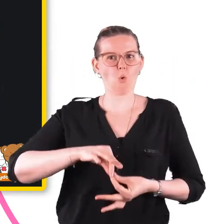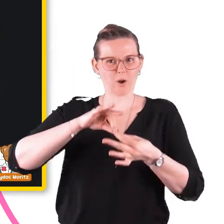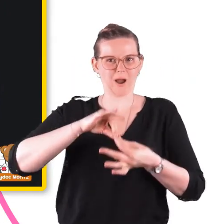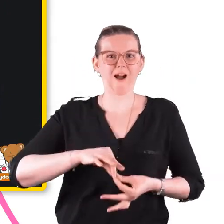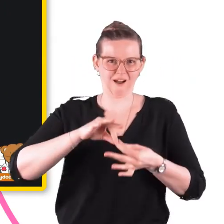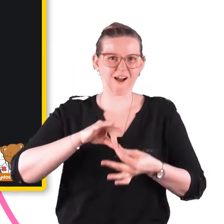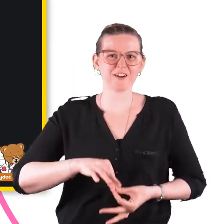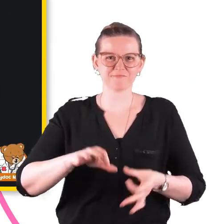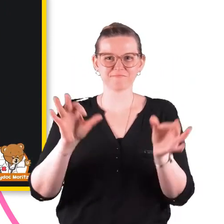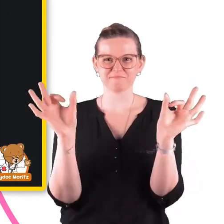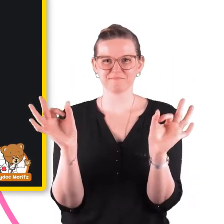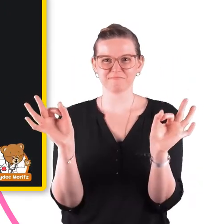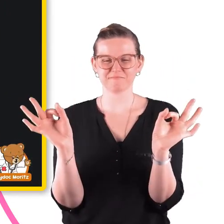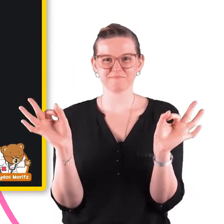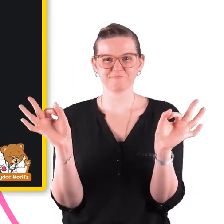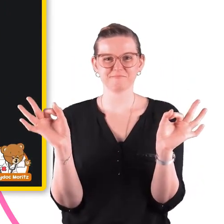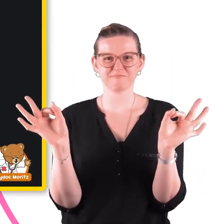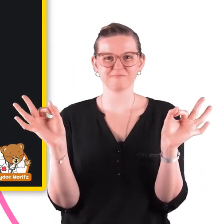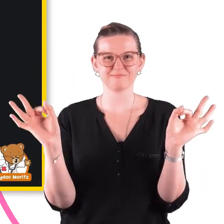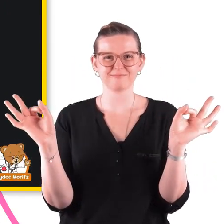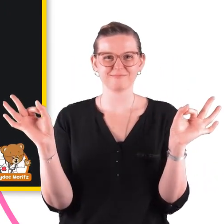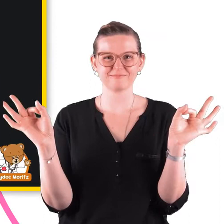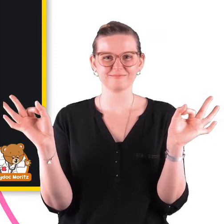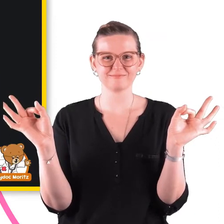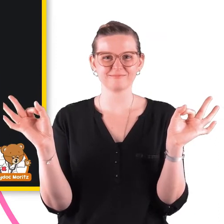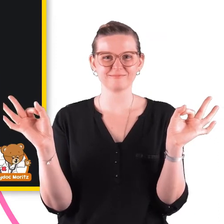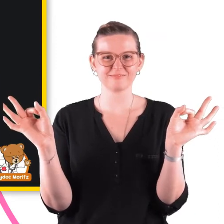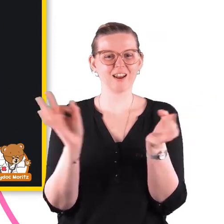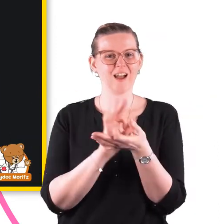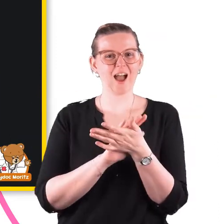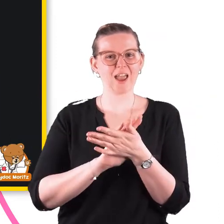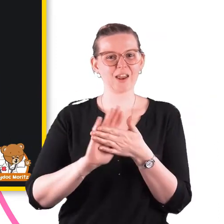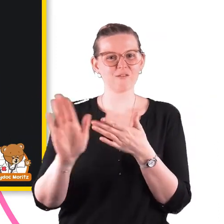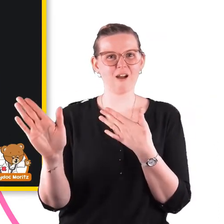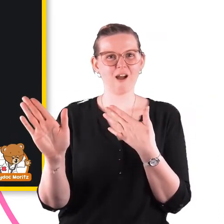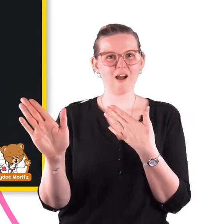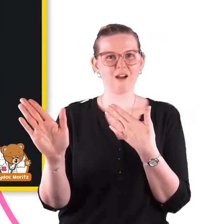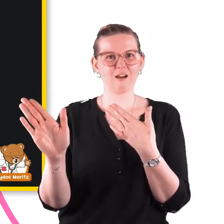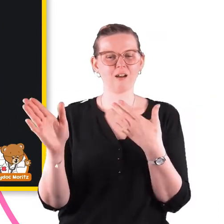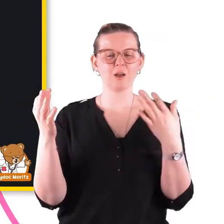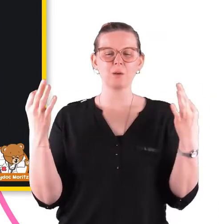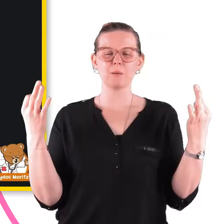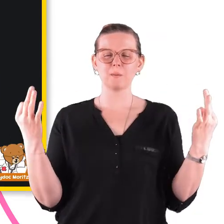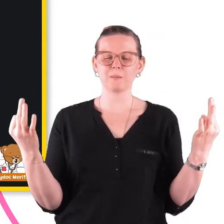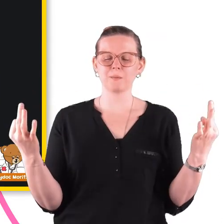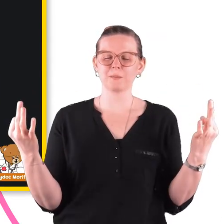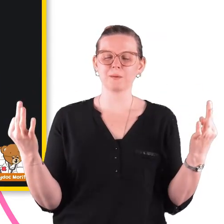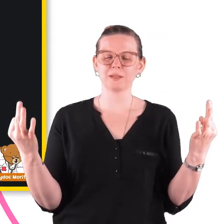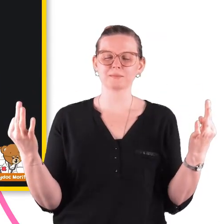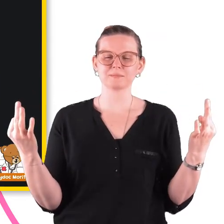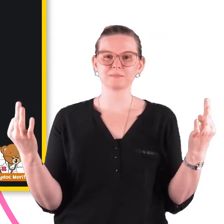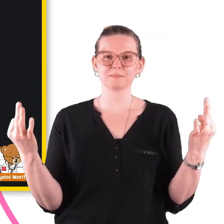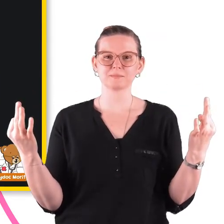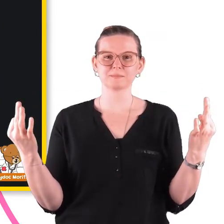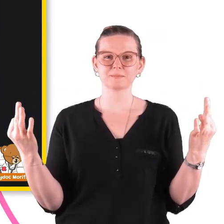im Yoga immer sehr entspannt. So. Und dann einfach entspannen.